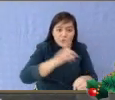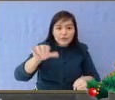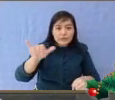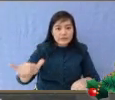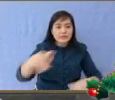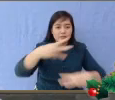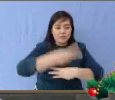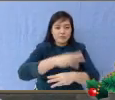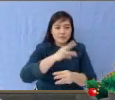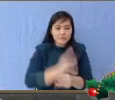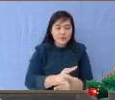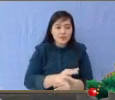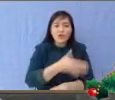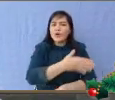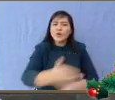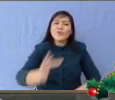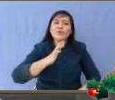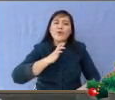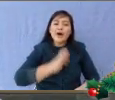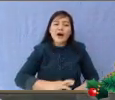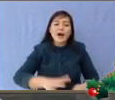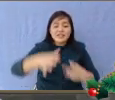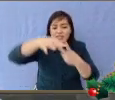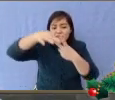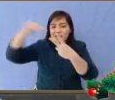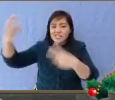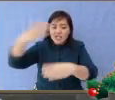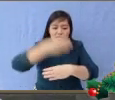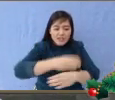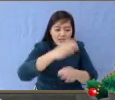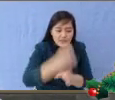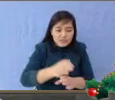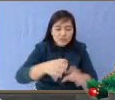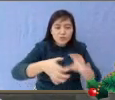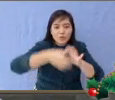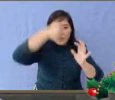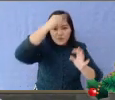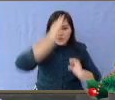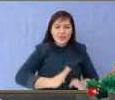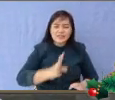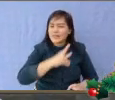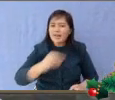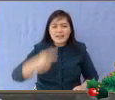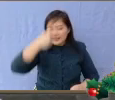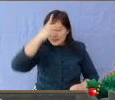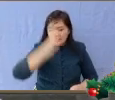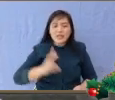of God. At hindi ka pababayaan